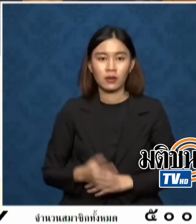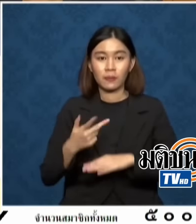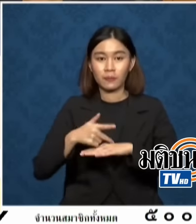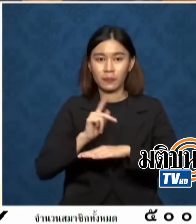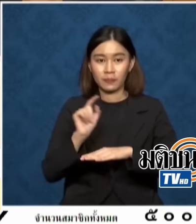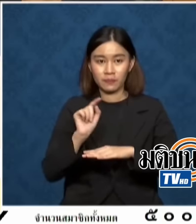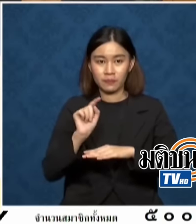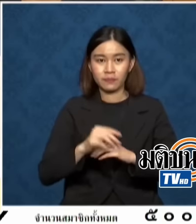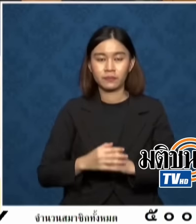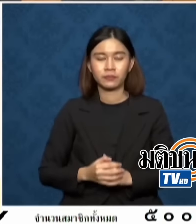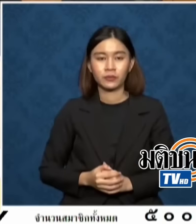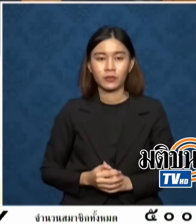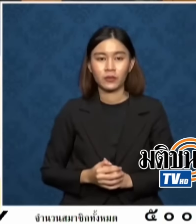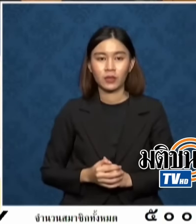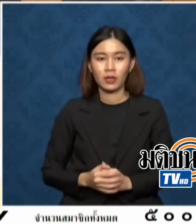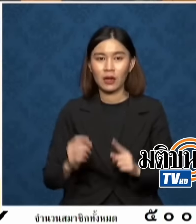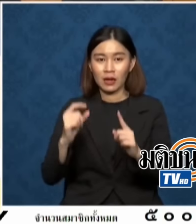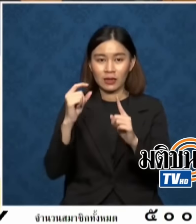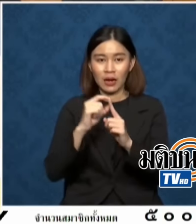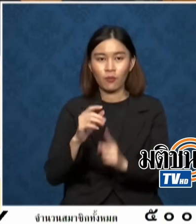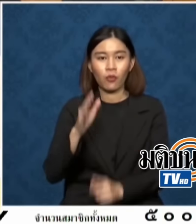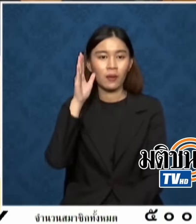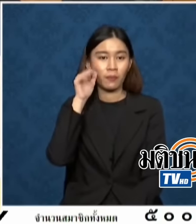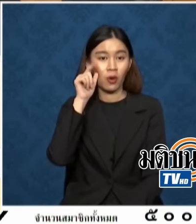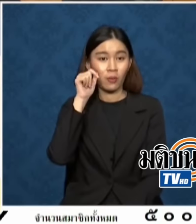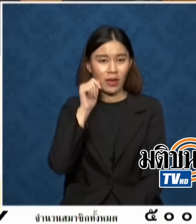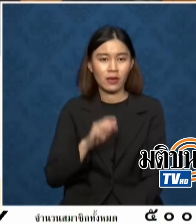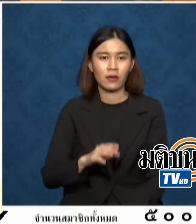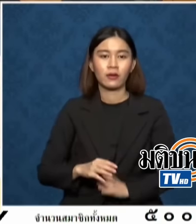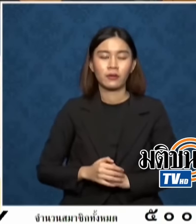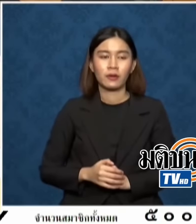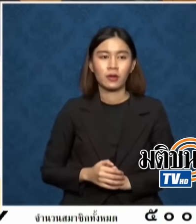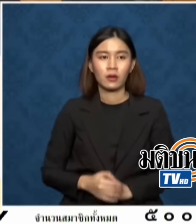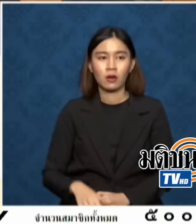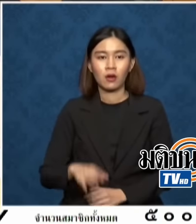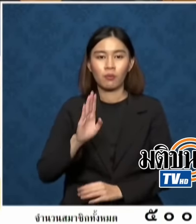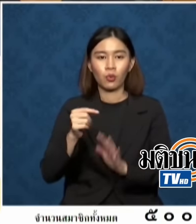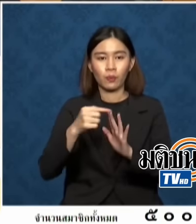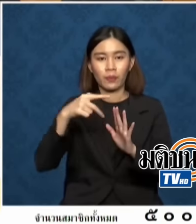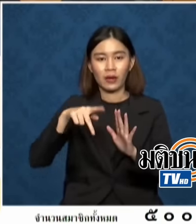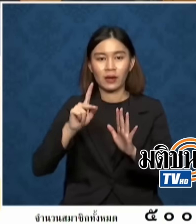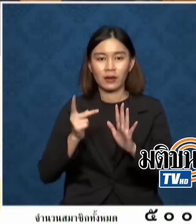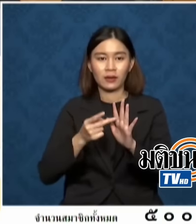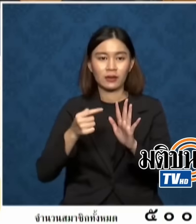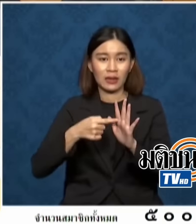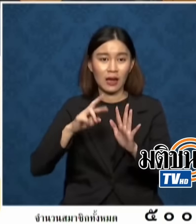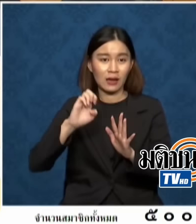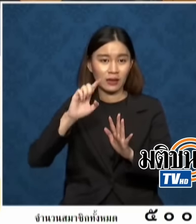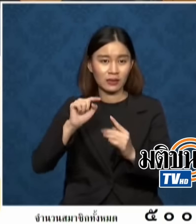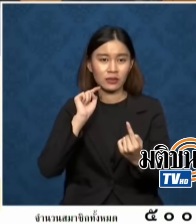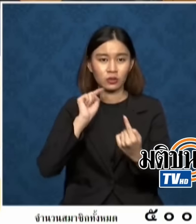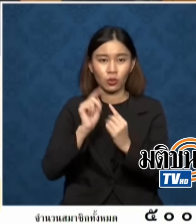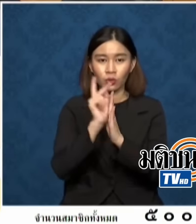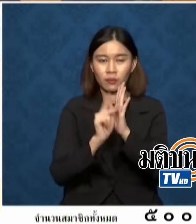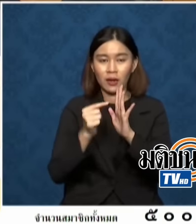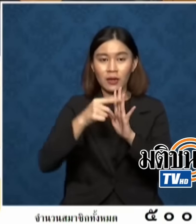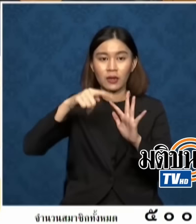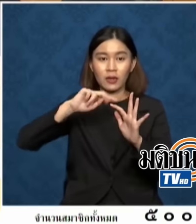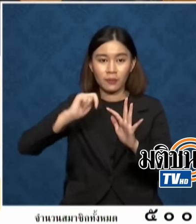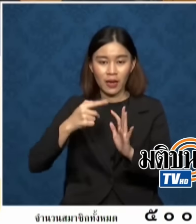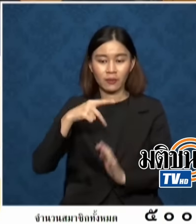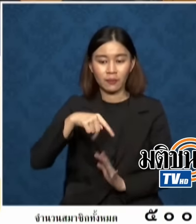านครับจริงๆคำว่าบิดามารดาบุพการีนะครับเฉพาะในประมวลกฎหมายแพ่งและพ